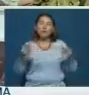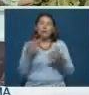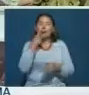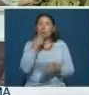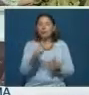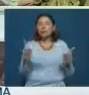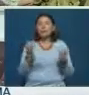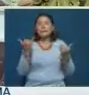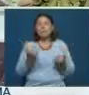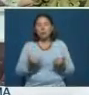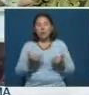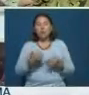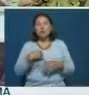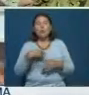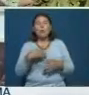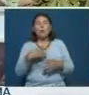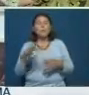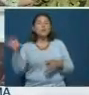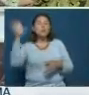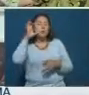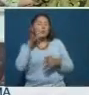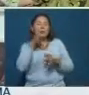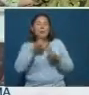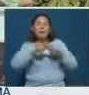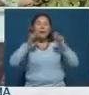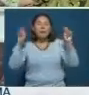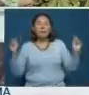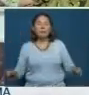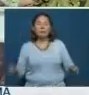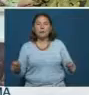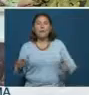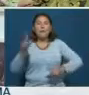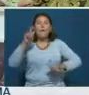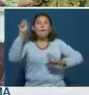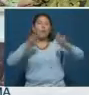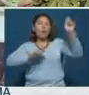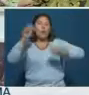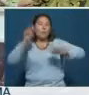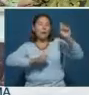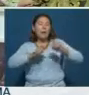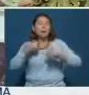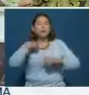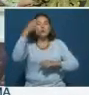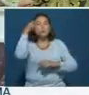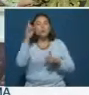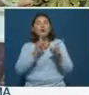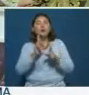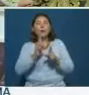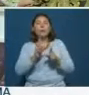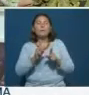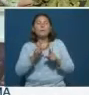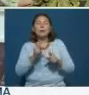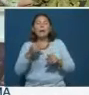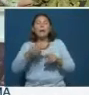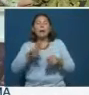то, что мы сегодня слушали во время открытия форума, я думаю, что в